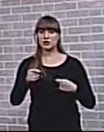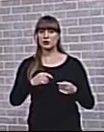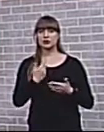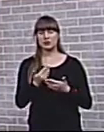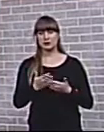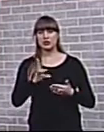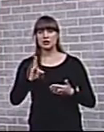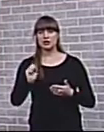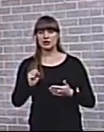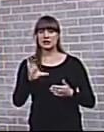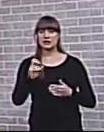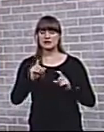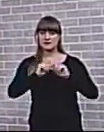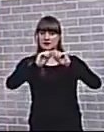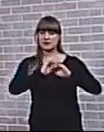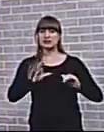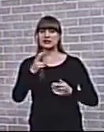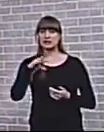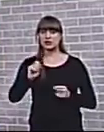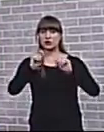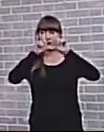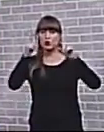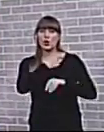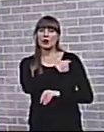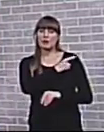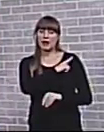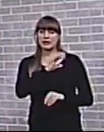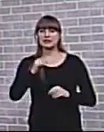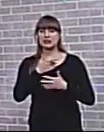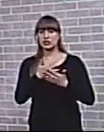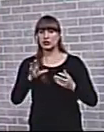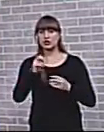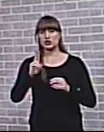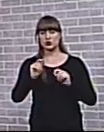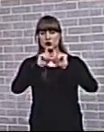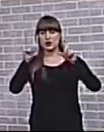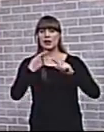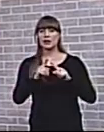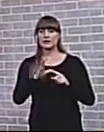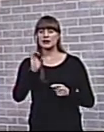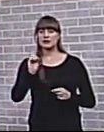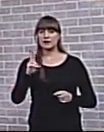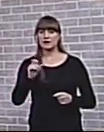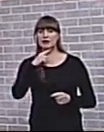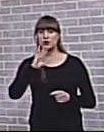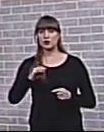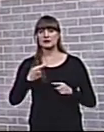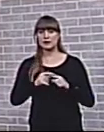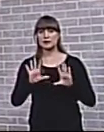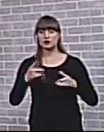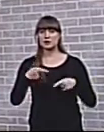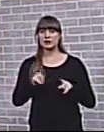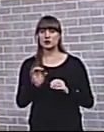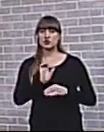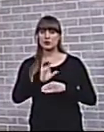попадающих на столы детсадов, школ, больниц и других соцучреждений. По мнению справедливоросов, это происходит потому, что поставщиком чаще